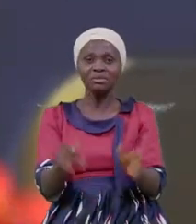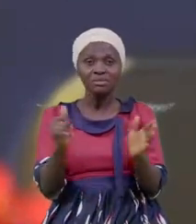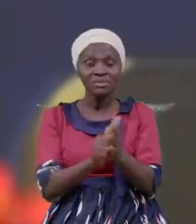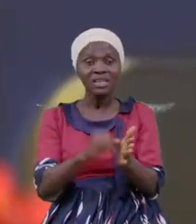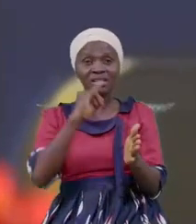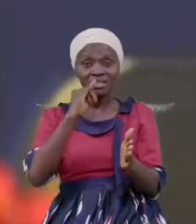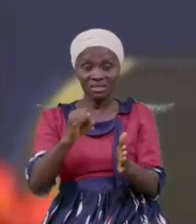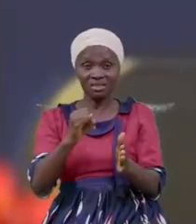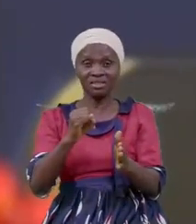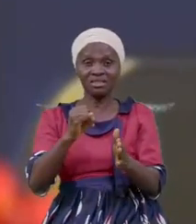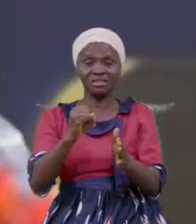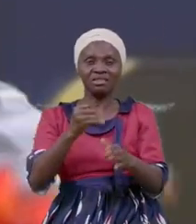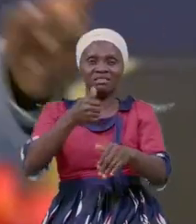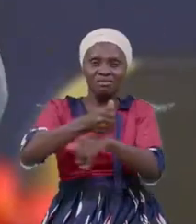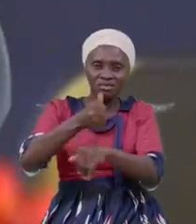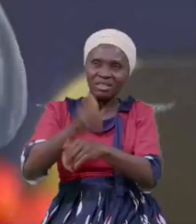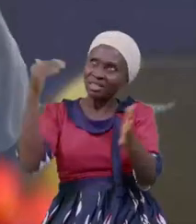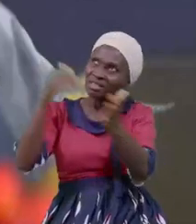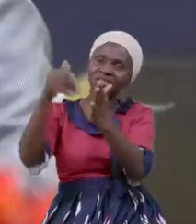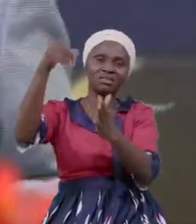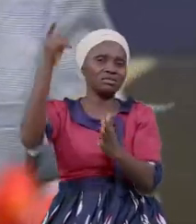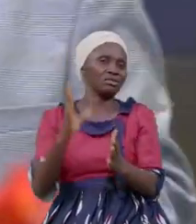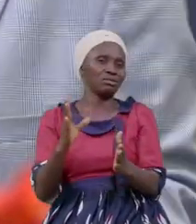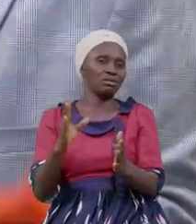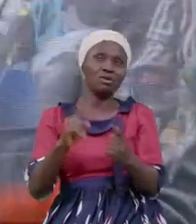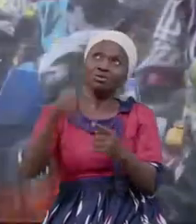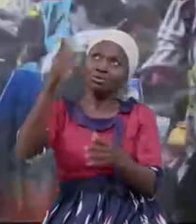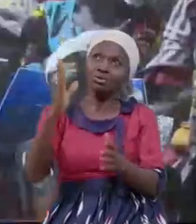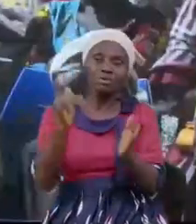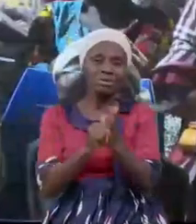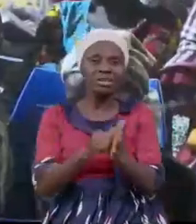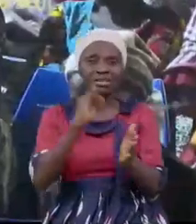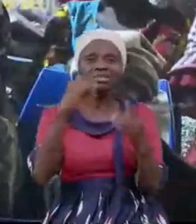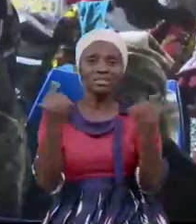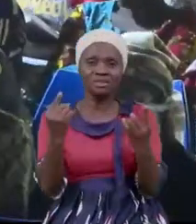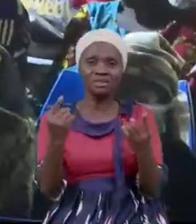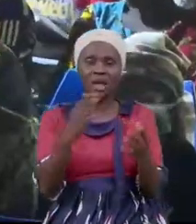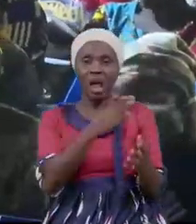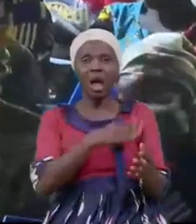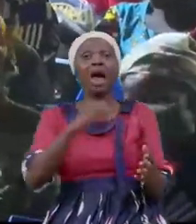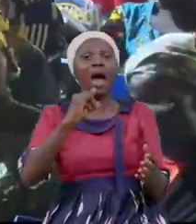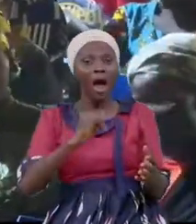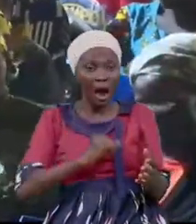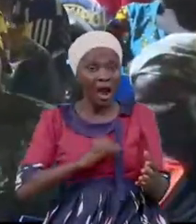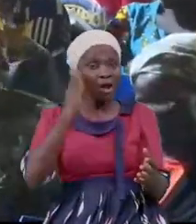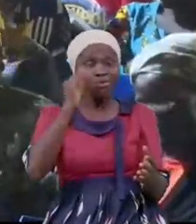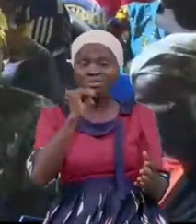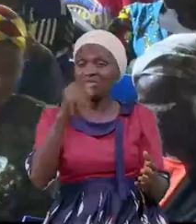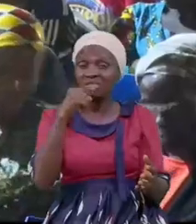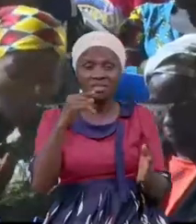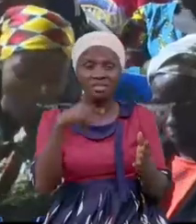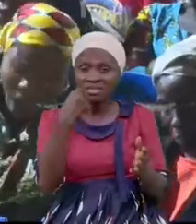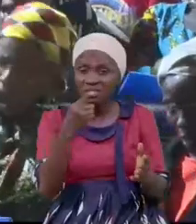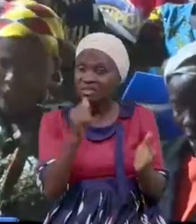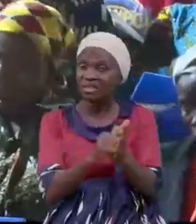Dieu ce sera un péché je ne le dirai plus je ne le dirai